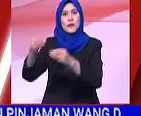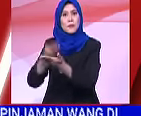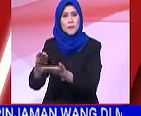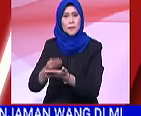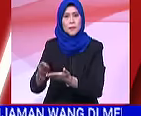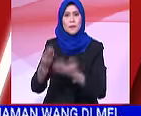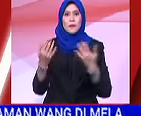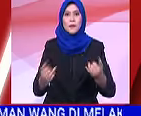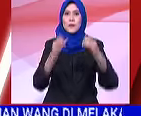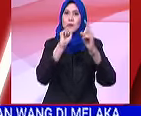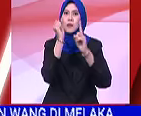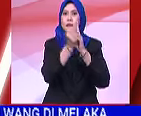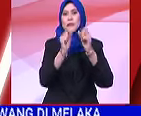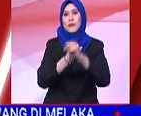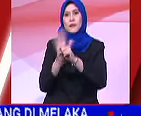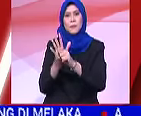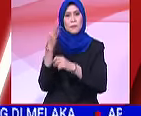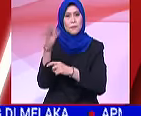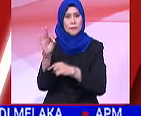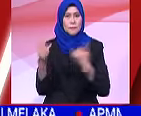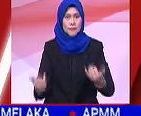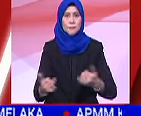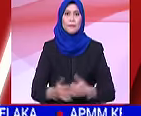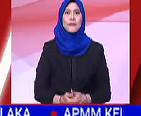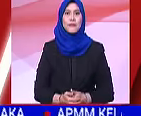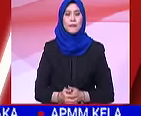terutama dalam situasi pandemik COVID-19 ketika ini.